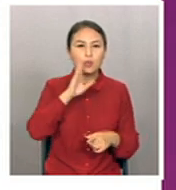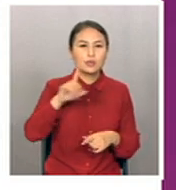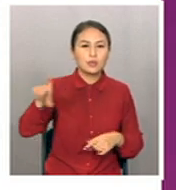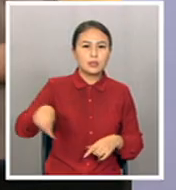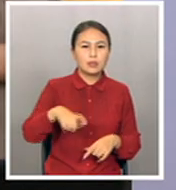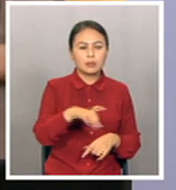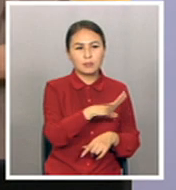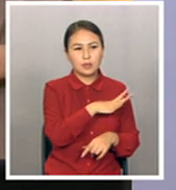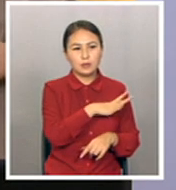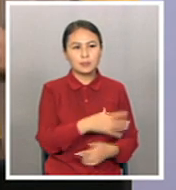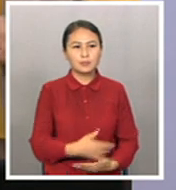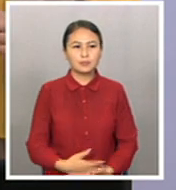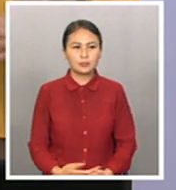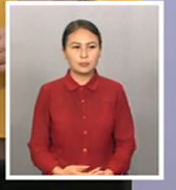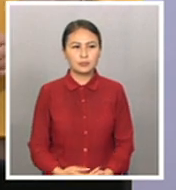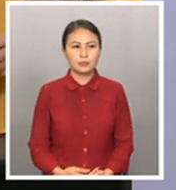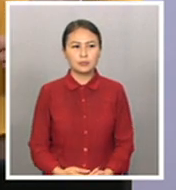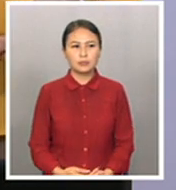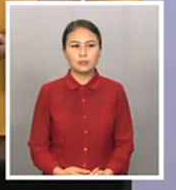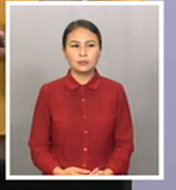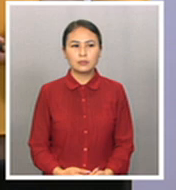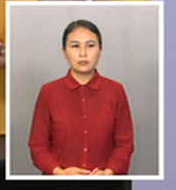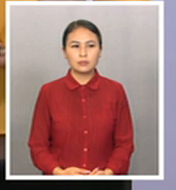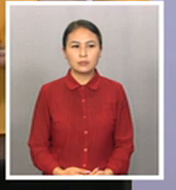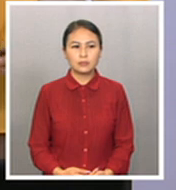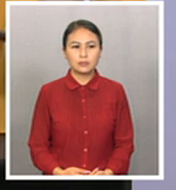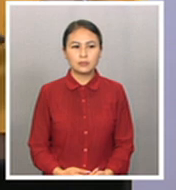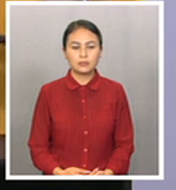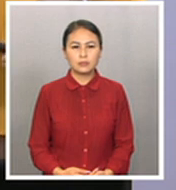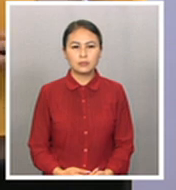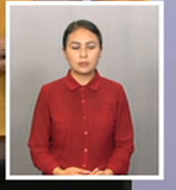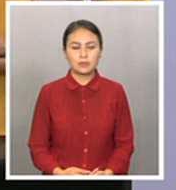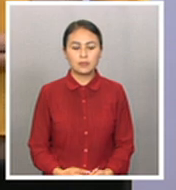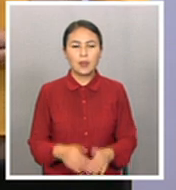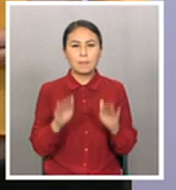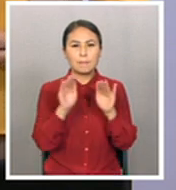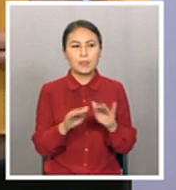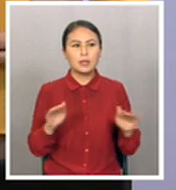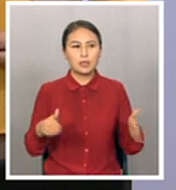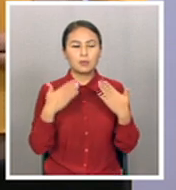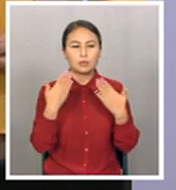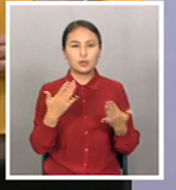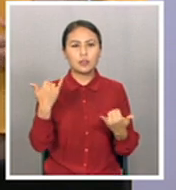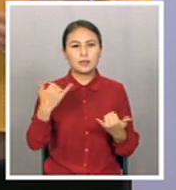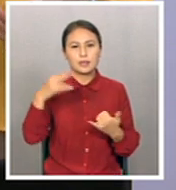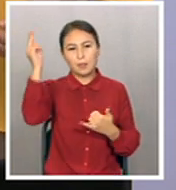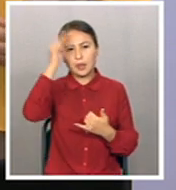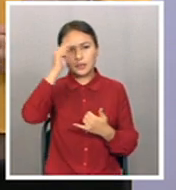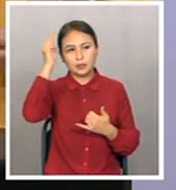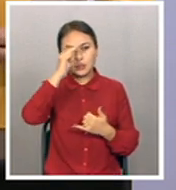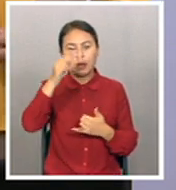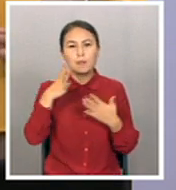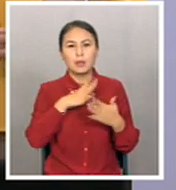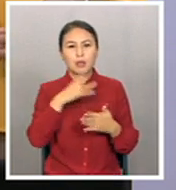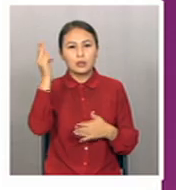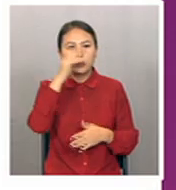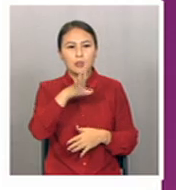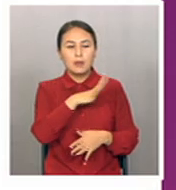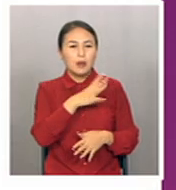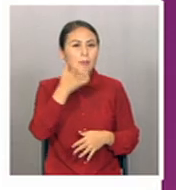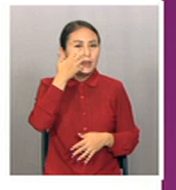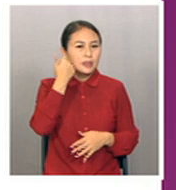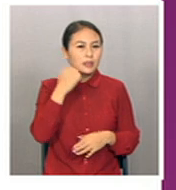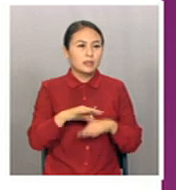деп толғапты. Балалар, Бүгінгі сабақта алған білімдеріңізді